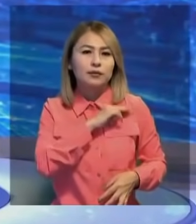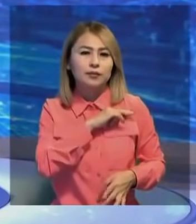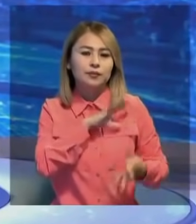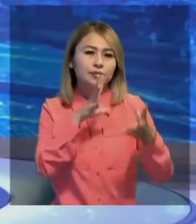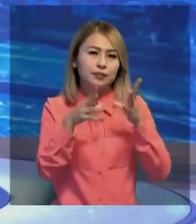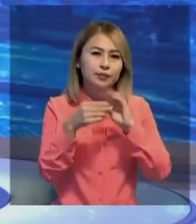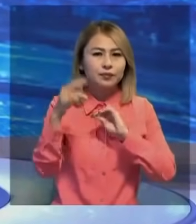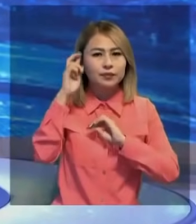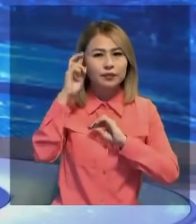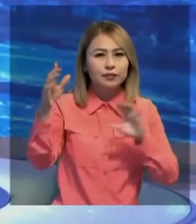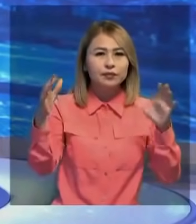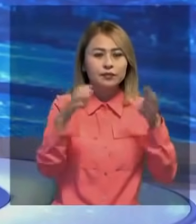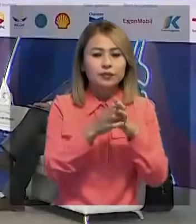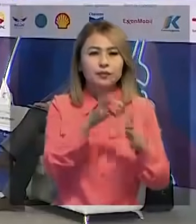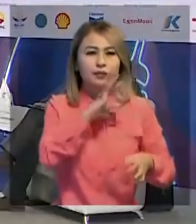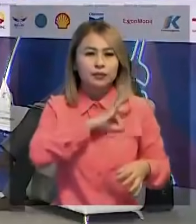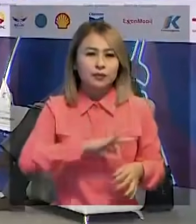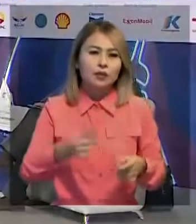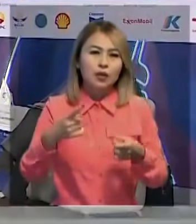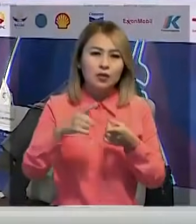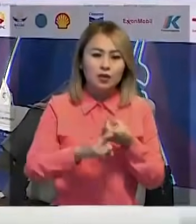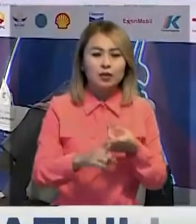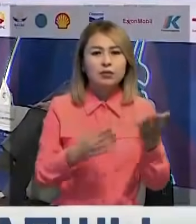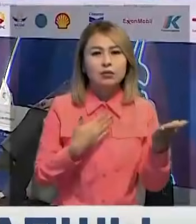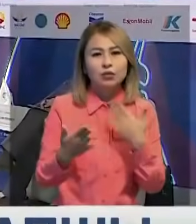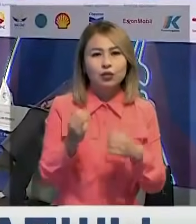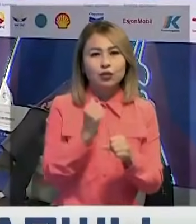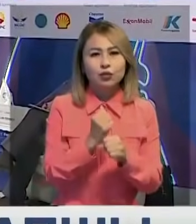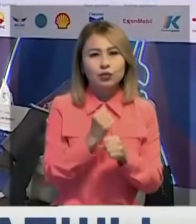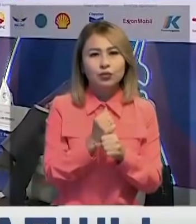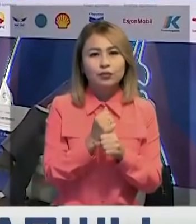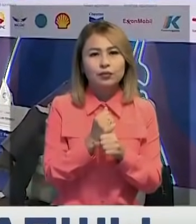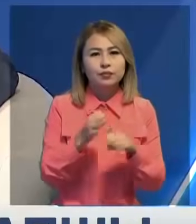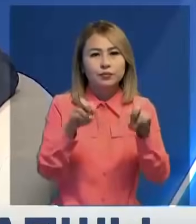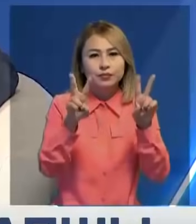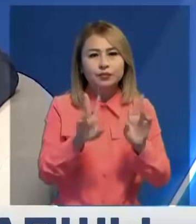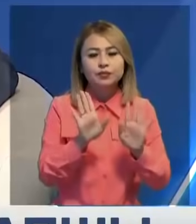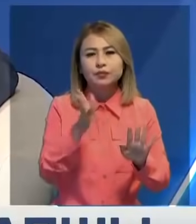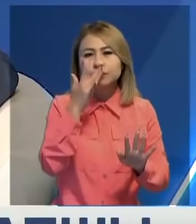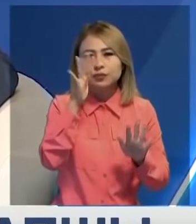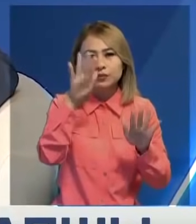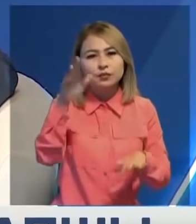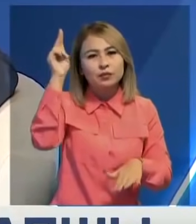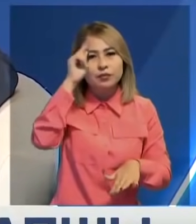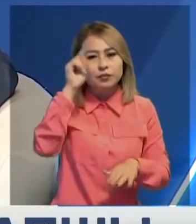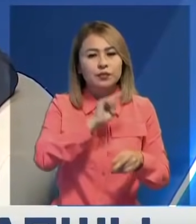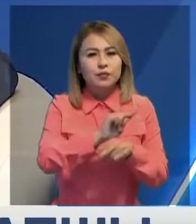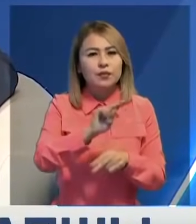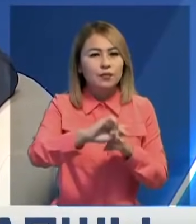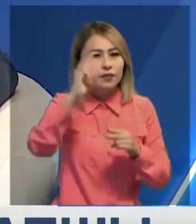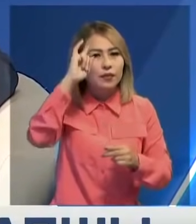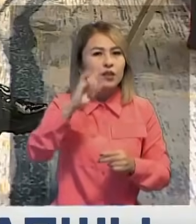GR қызметкерлер, яғни мемлекеттік органдармен тиімді коммуникациялық қатынас құратын мамандар тек шетелде оқытылады.